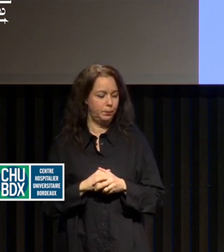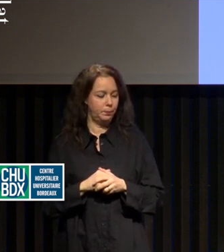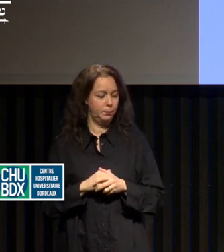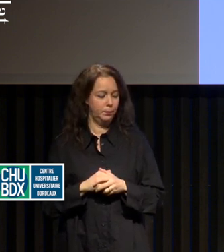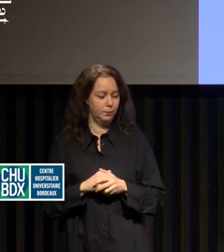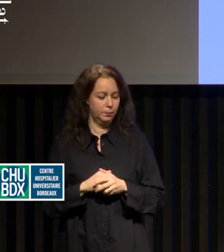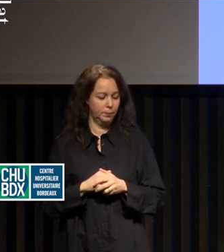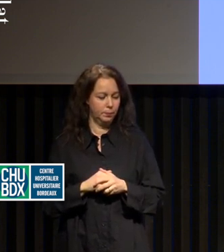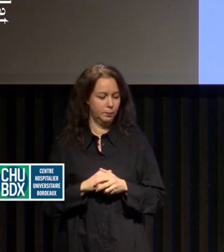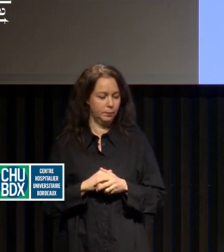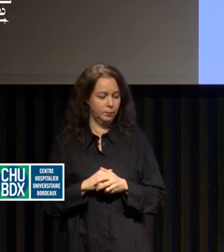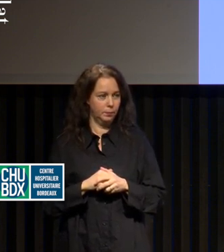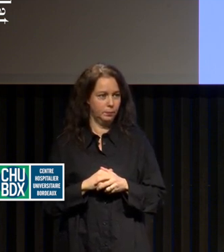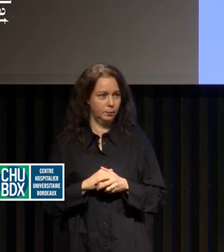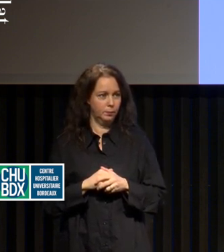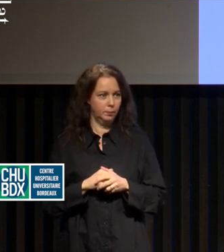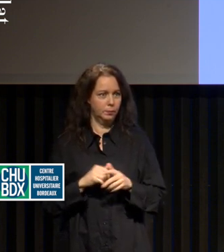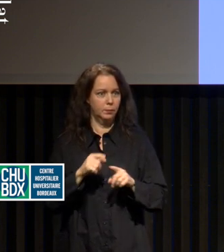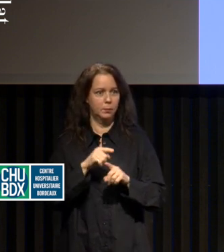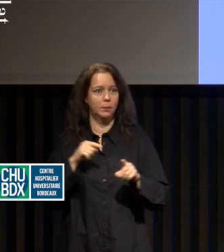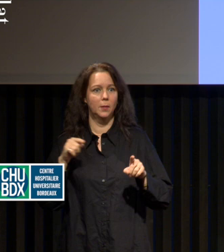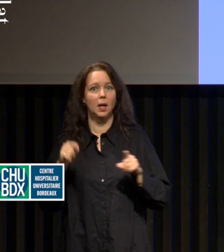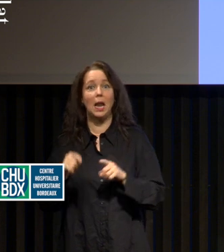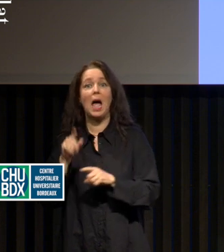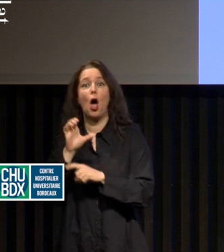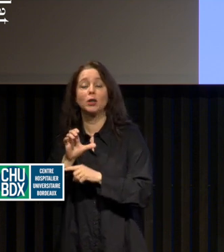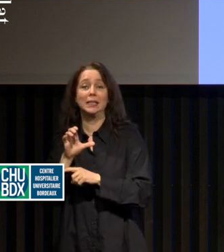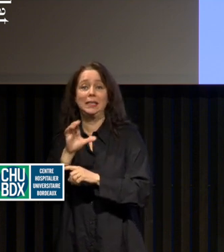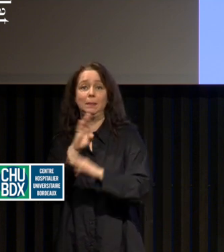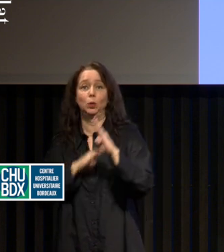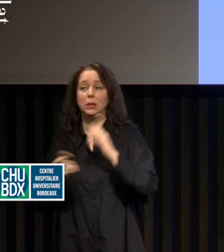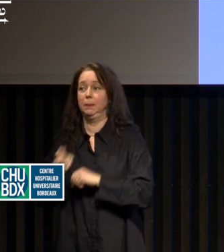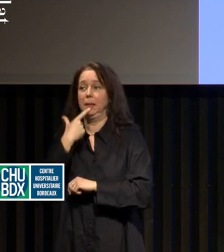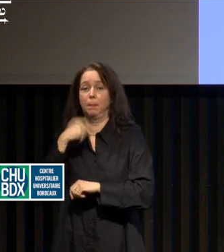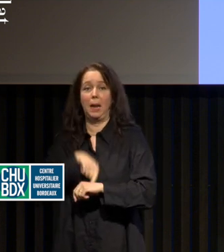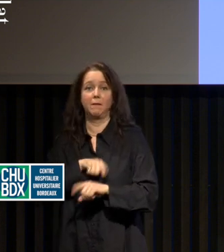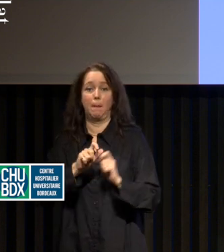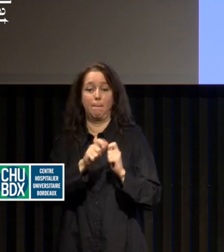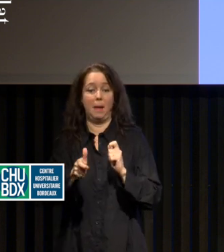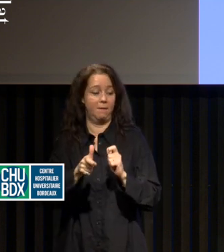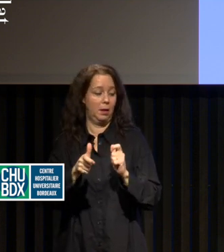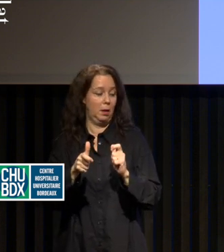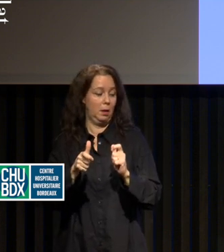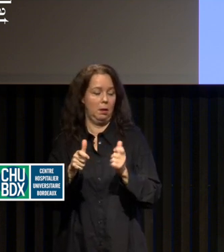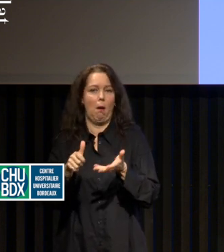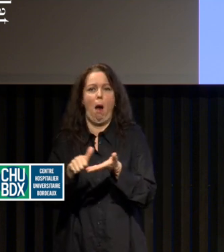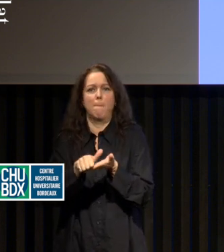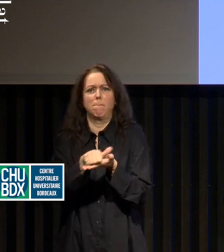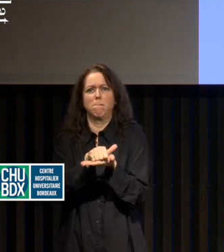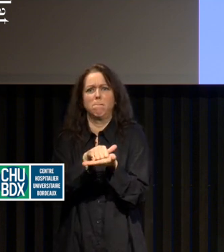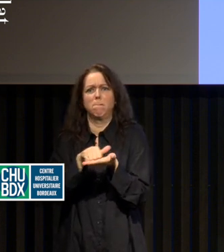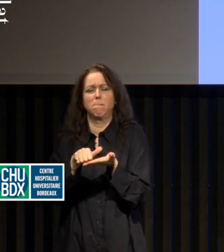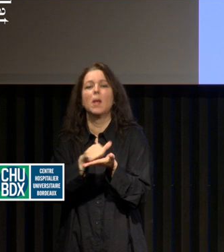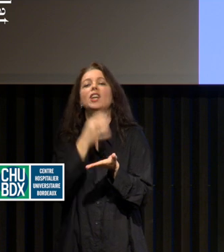le générique d'introduction d'Apocalypse Now. Vous prenez des antibiotiques et c'est la dévastation. Donc, je vous ai dit que